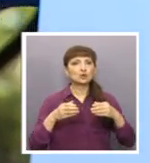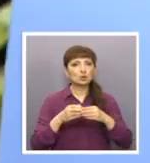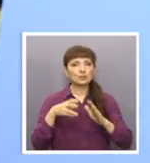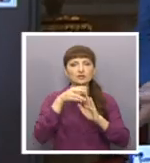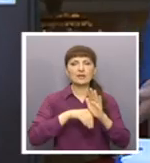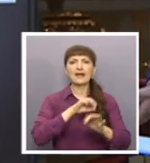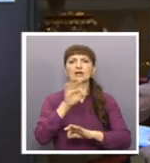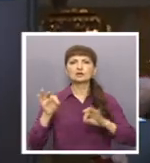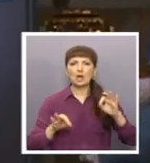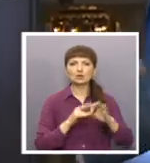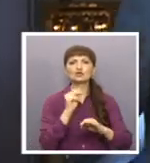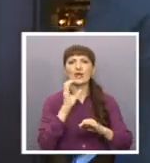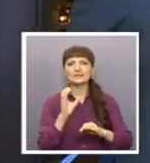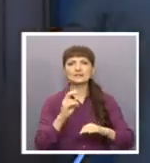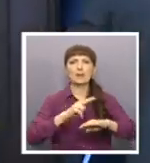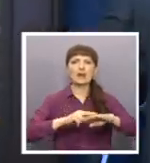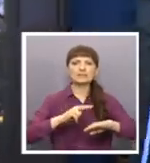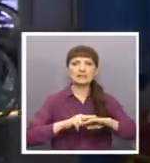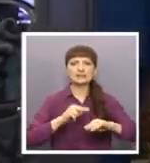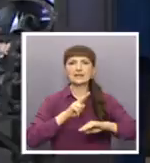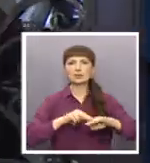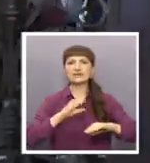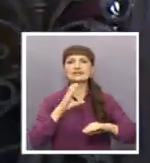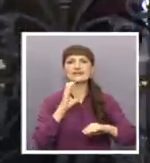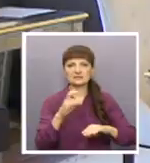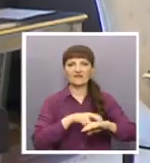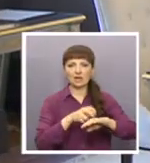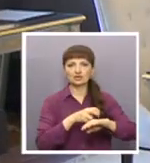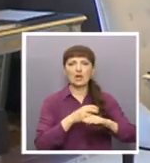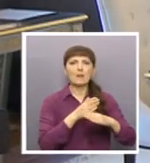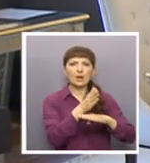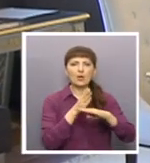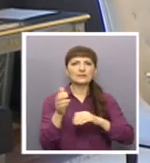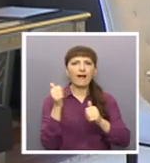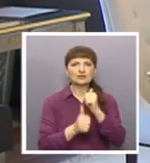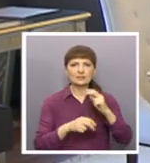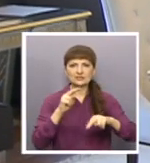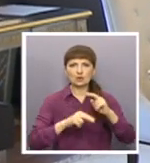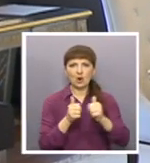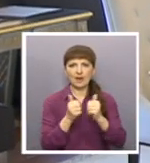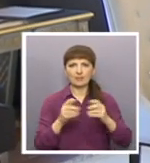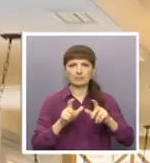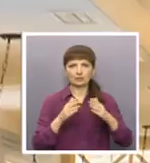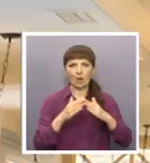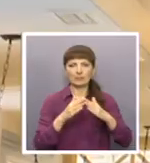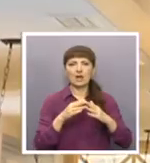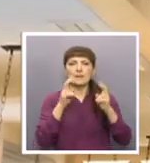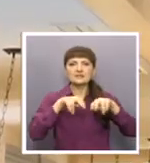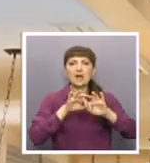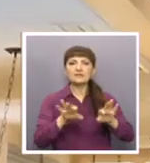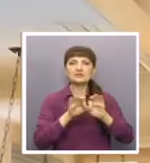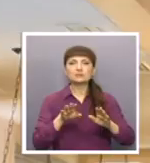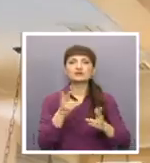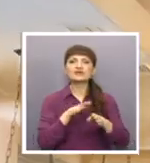числа архитекторов, ЧАЭСников, полицейских и сотрудников СЭС обходит каждый пристроенный объект. Цель одна – разъяснить необходимость соблюдения